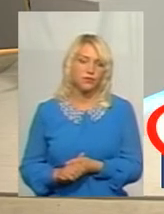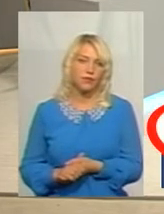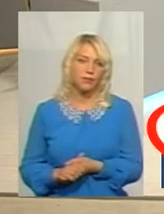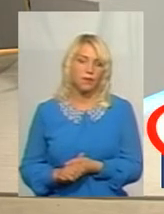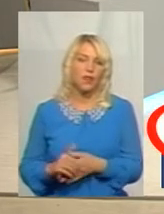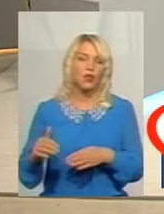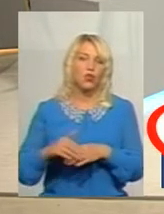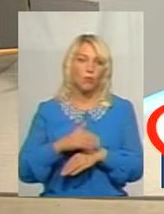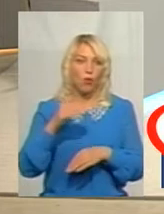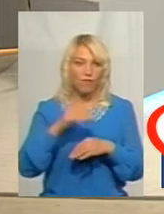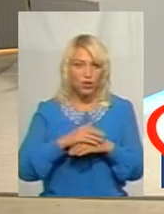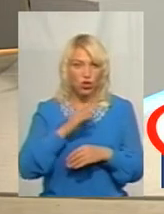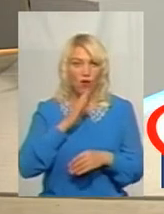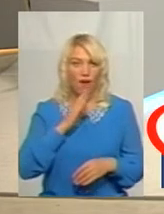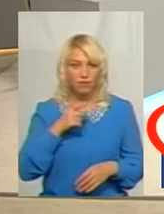Доброго вечора.